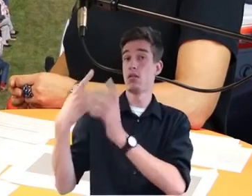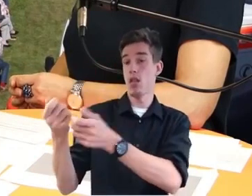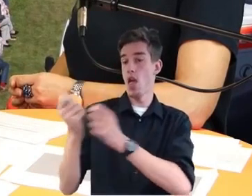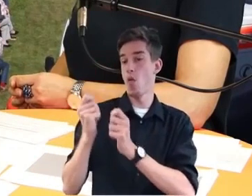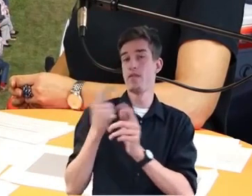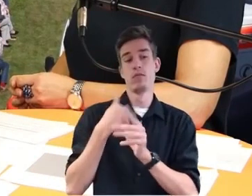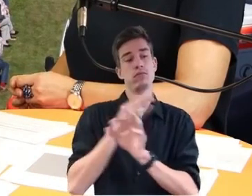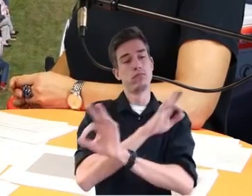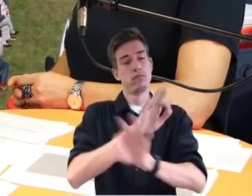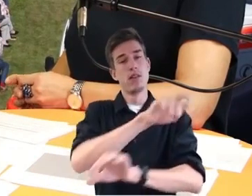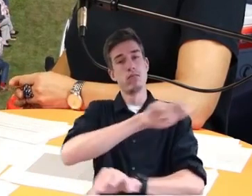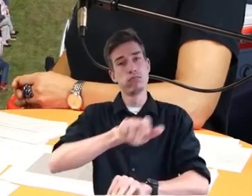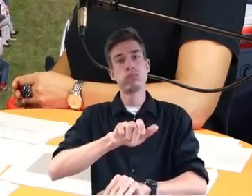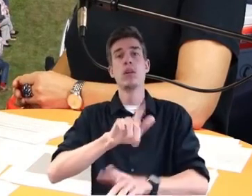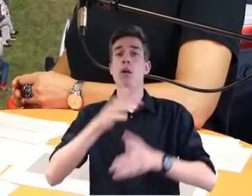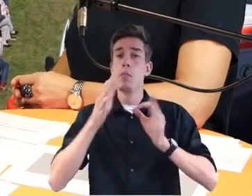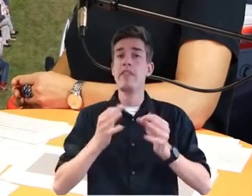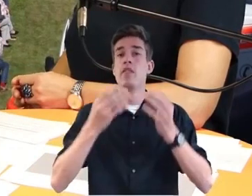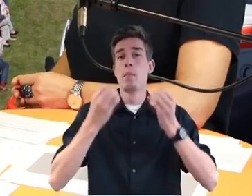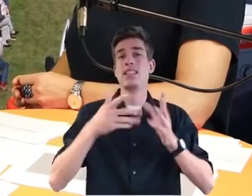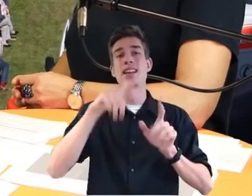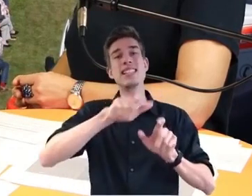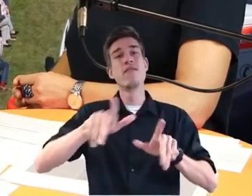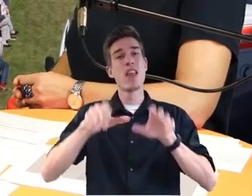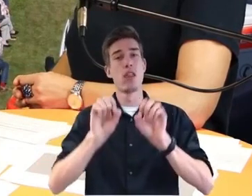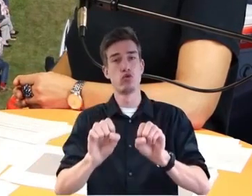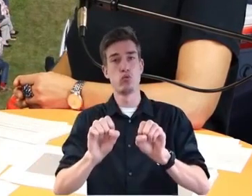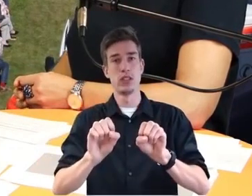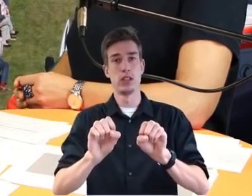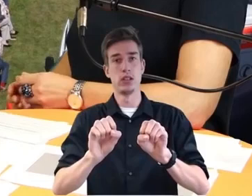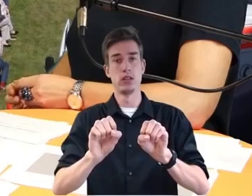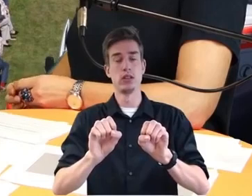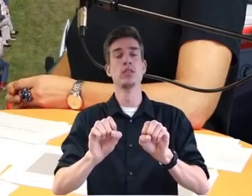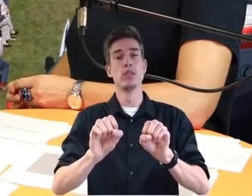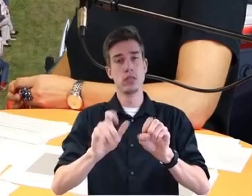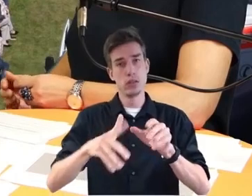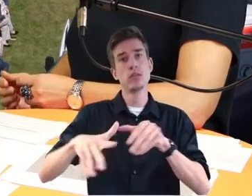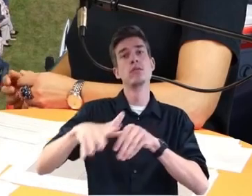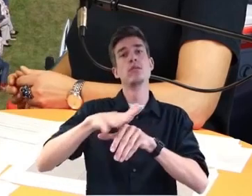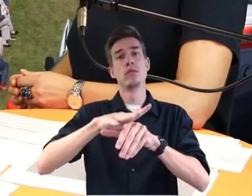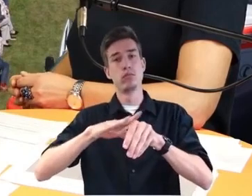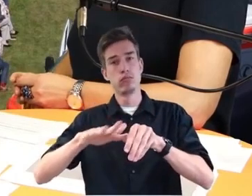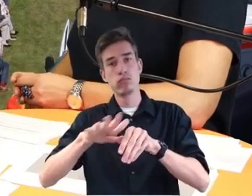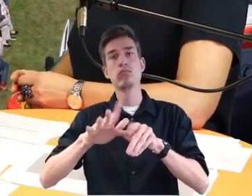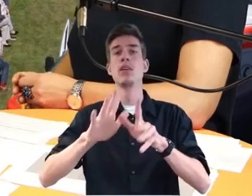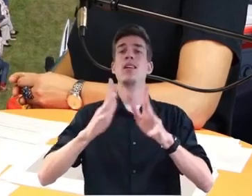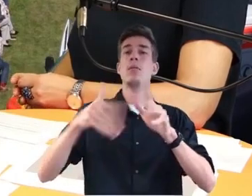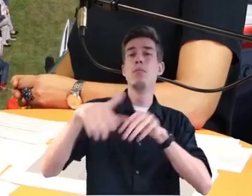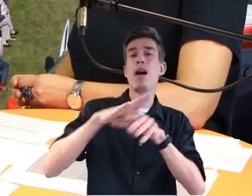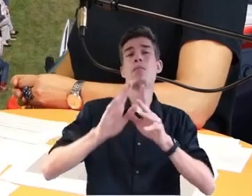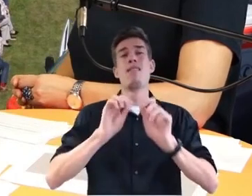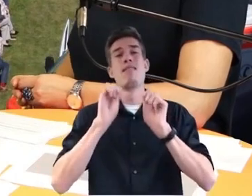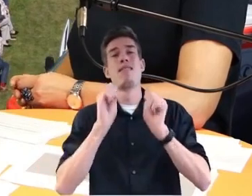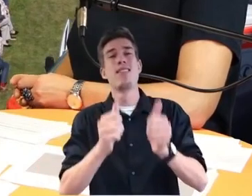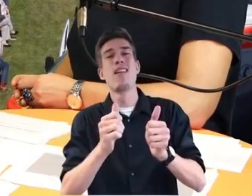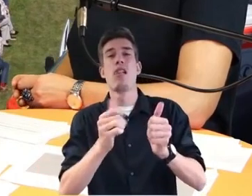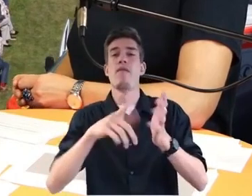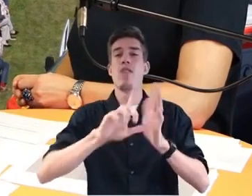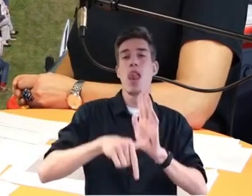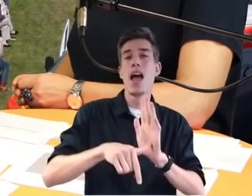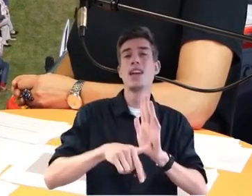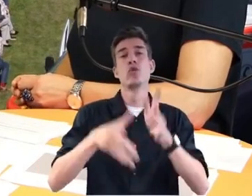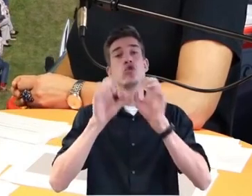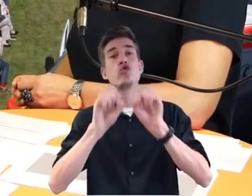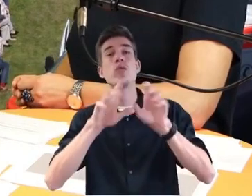Bevölkerung zu informieren über den Zivilschutz, vor allem um über Hilfeleistungen und